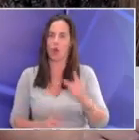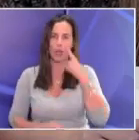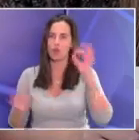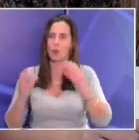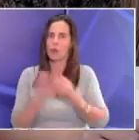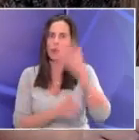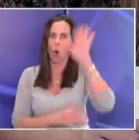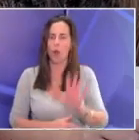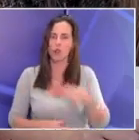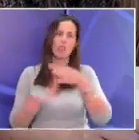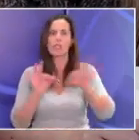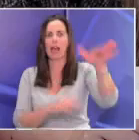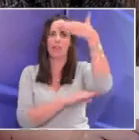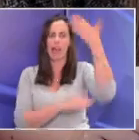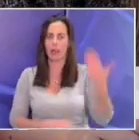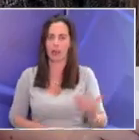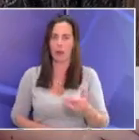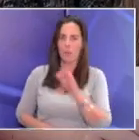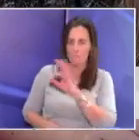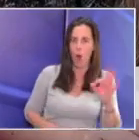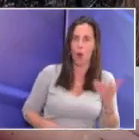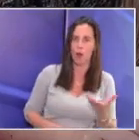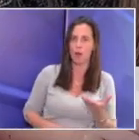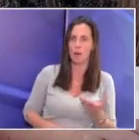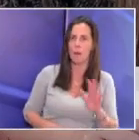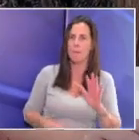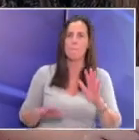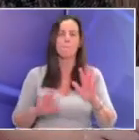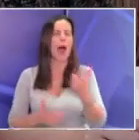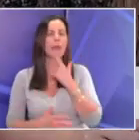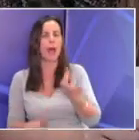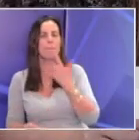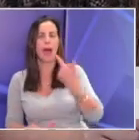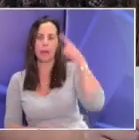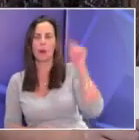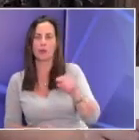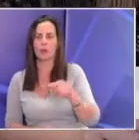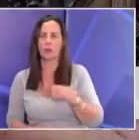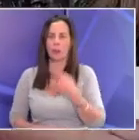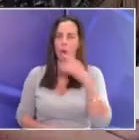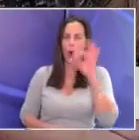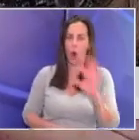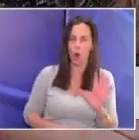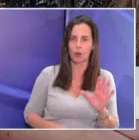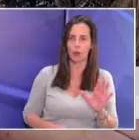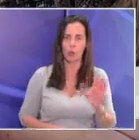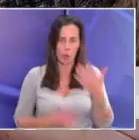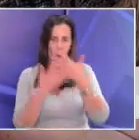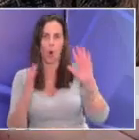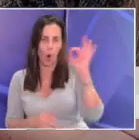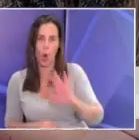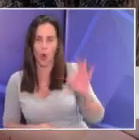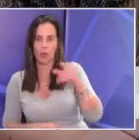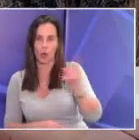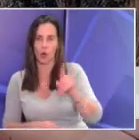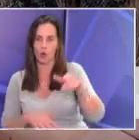שום יוצר קולנוע ישראלי ששרף או קרא את הדגל. מעולה, אז אני אומרת... מה הטעם בהמצאות האלה? אז אני אומרת כל עוד היוצר... קודם כל אני לא... אז ברור, אז כל עוד